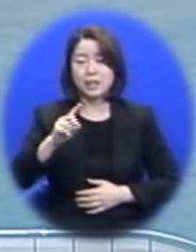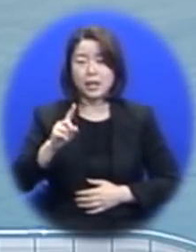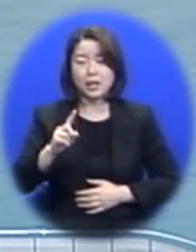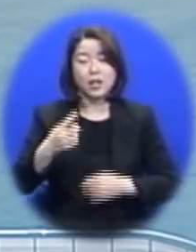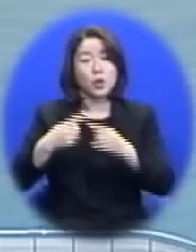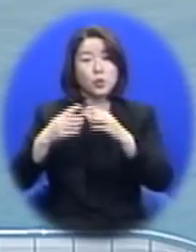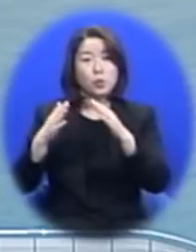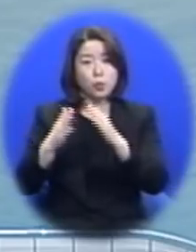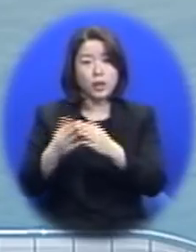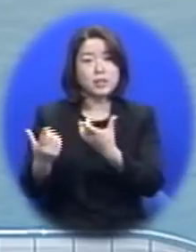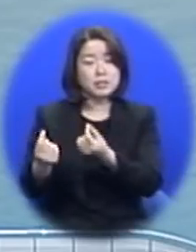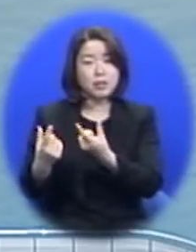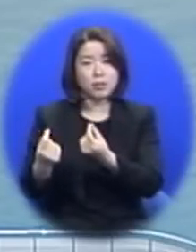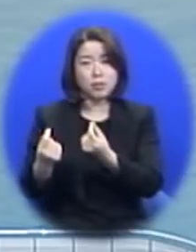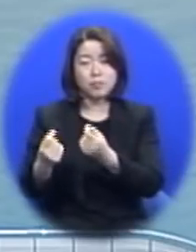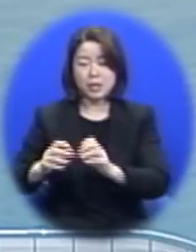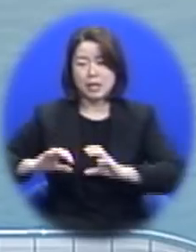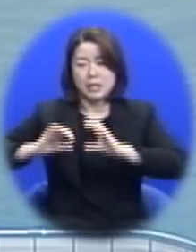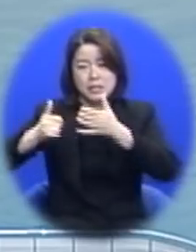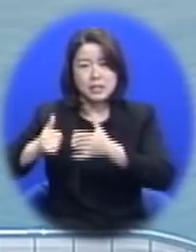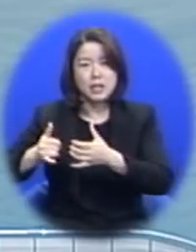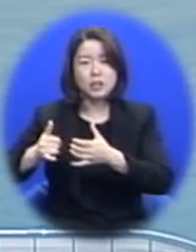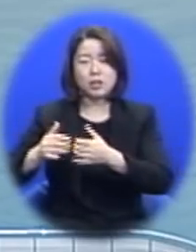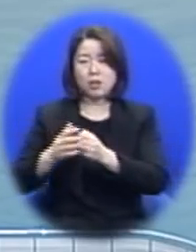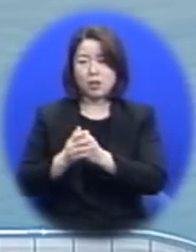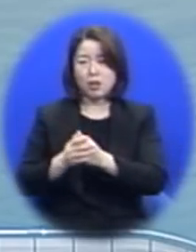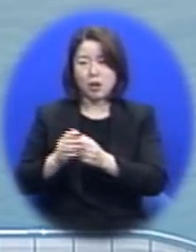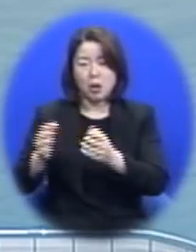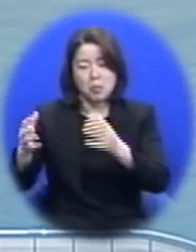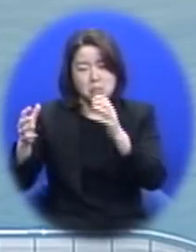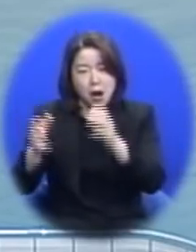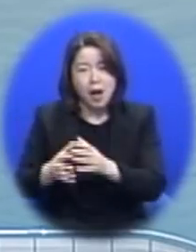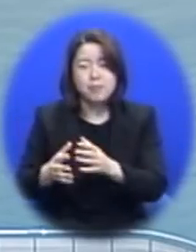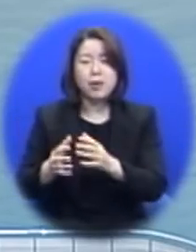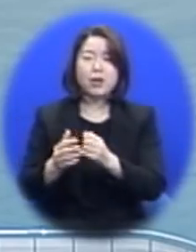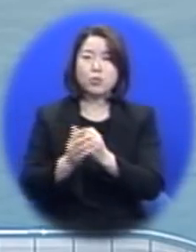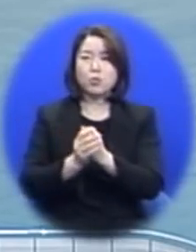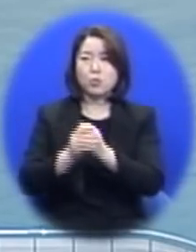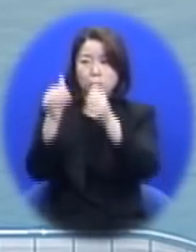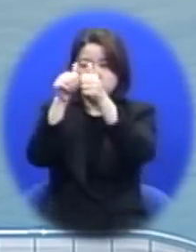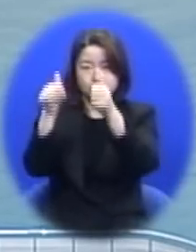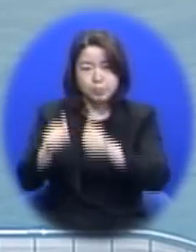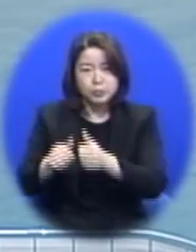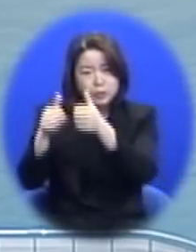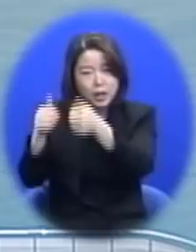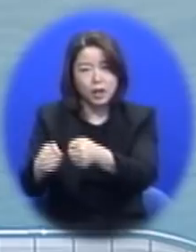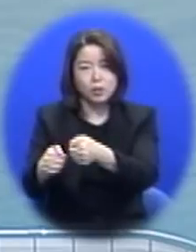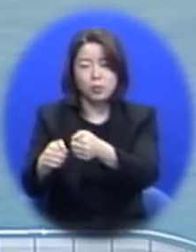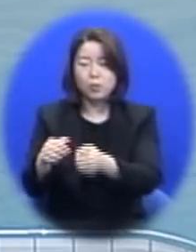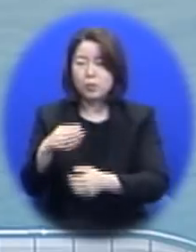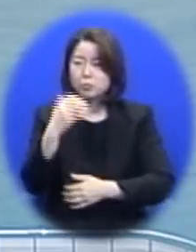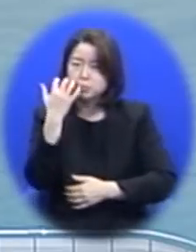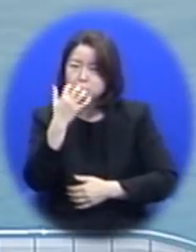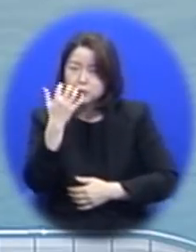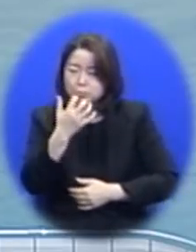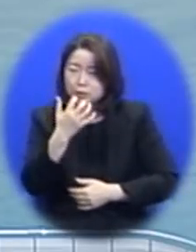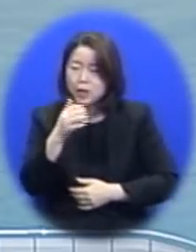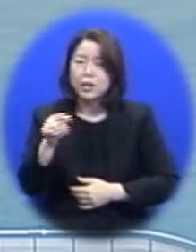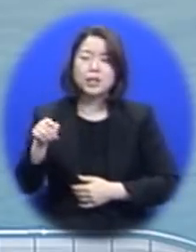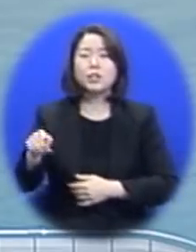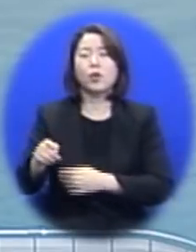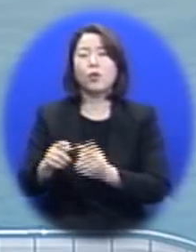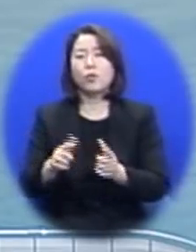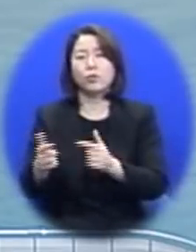타협하고 음란 방탕하고 우상 숭배하고 그런 죄에 대한 책망이 아니고